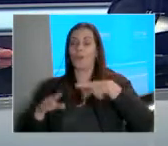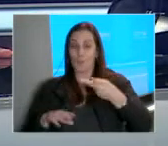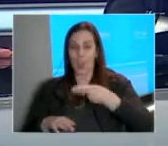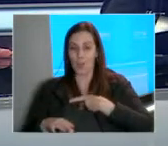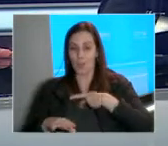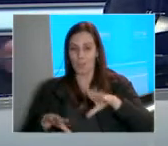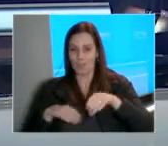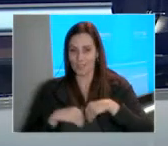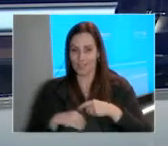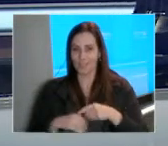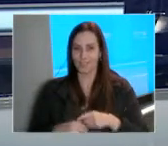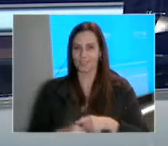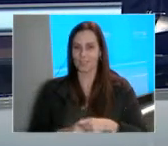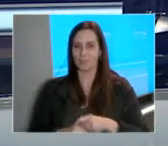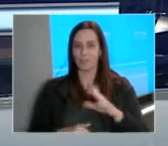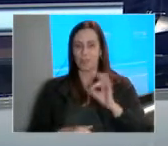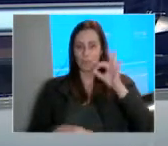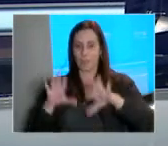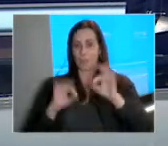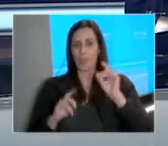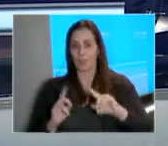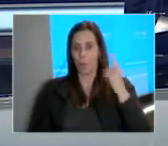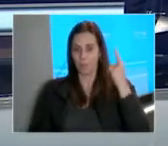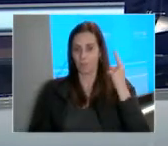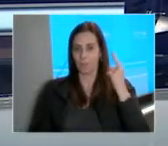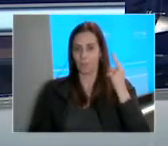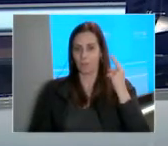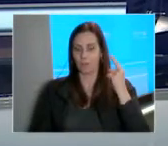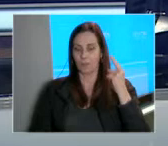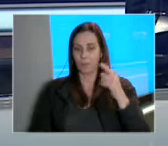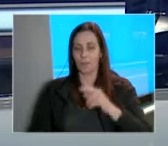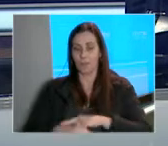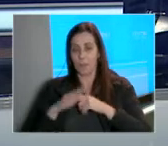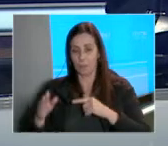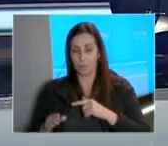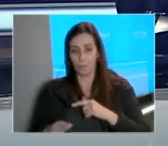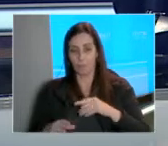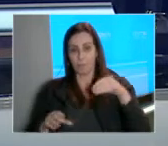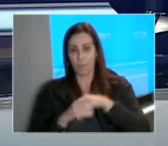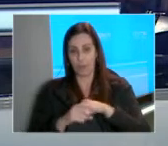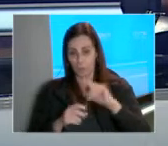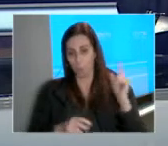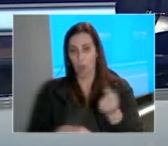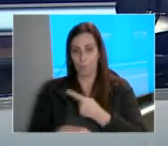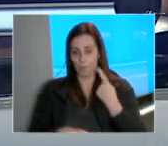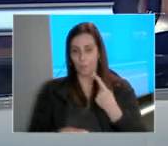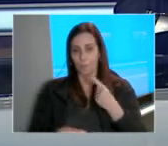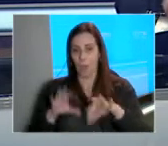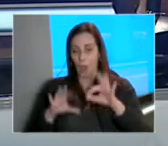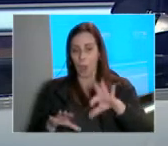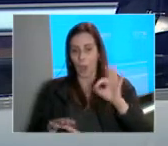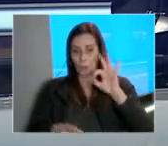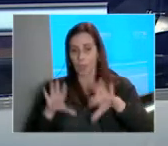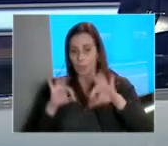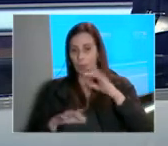תגידי משהו הפוך. אם יהיו אחוזי הצבעה גבוהים והימין... בקרב היהודים? בקרב בכלל. אחוזי הצבעה